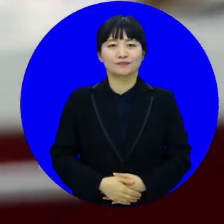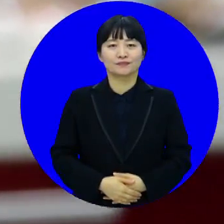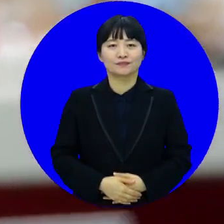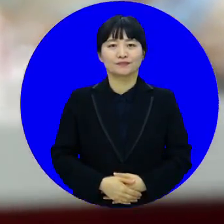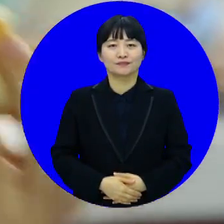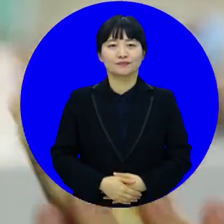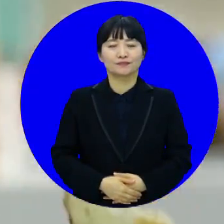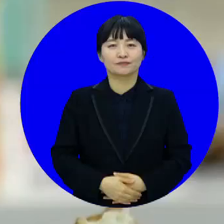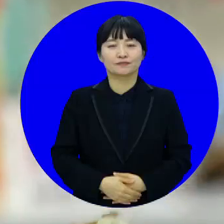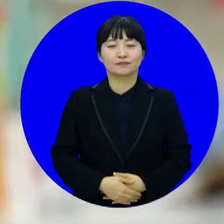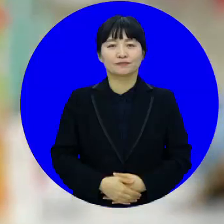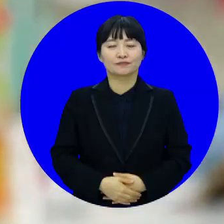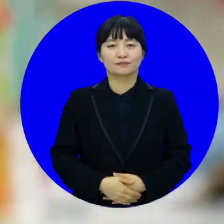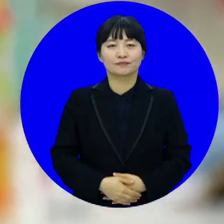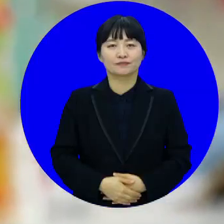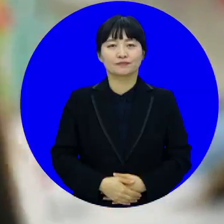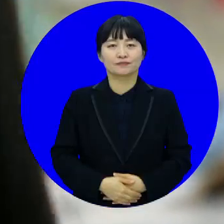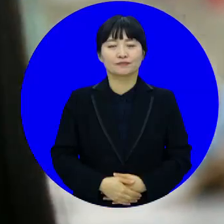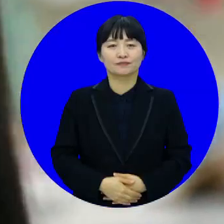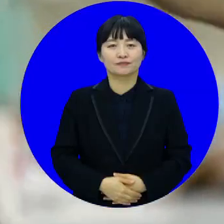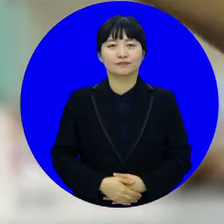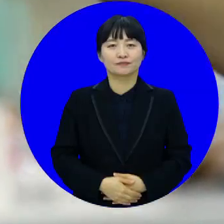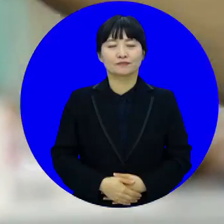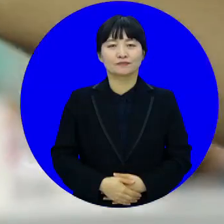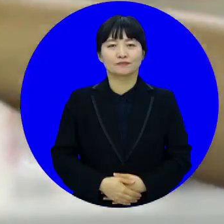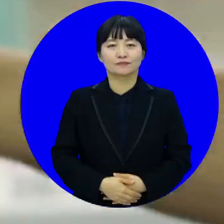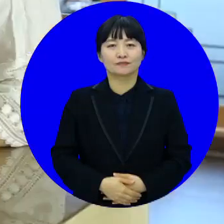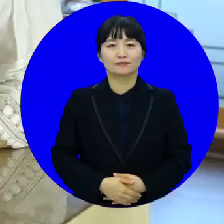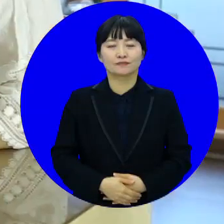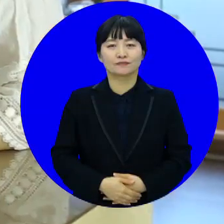오늘 학교에서 별일 없었어? 응. 뭐 했어?